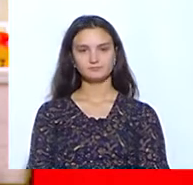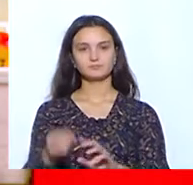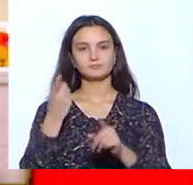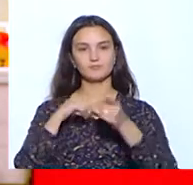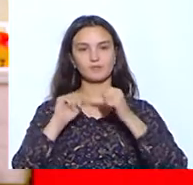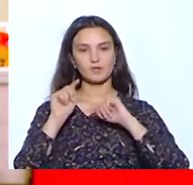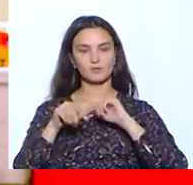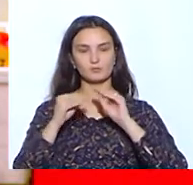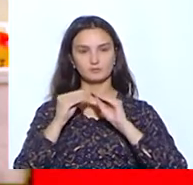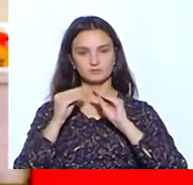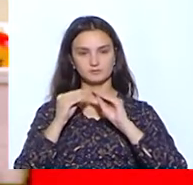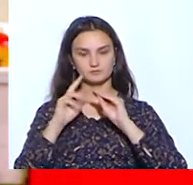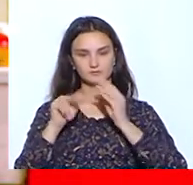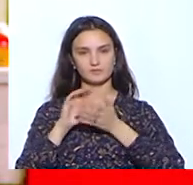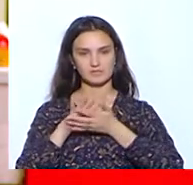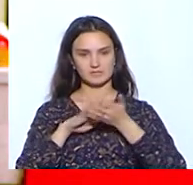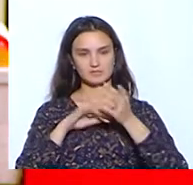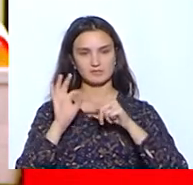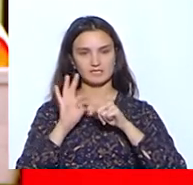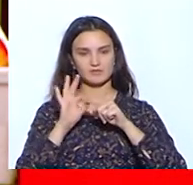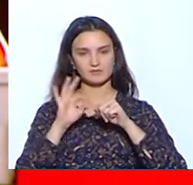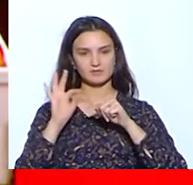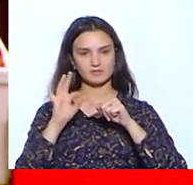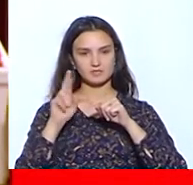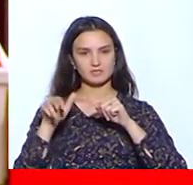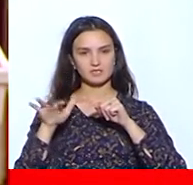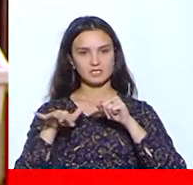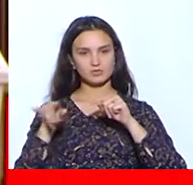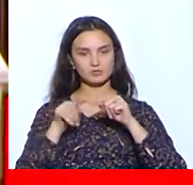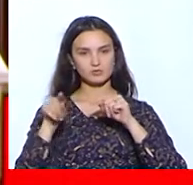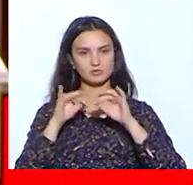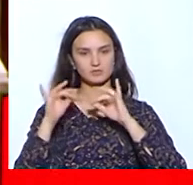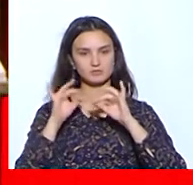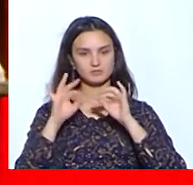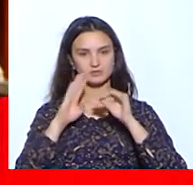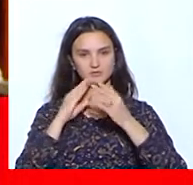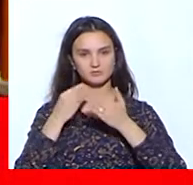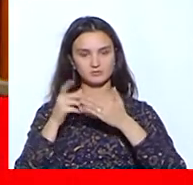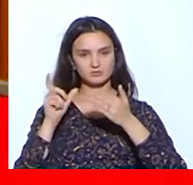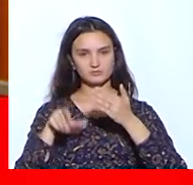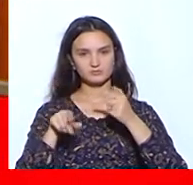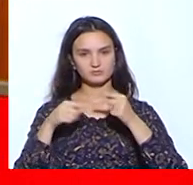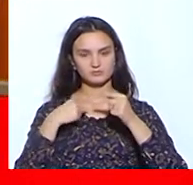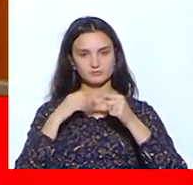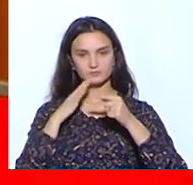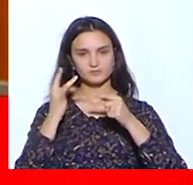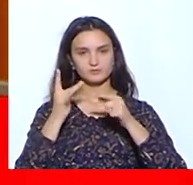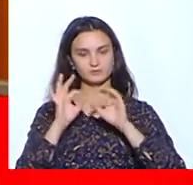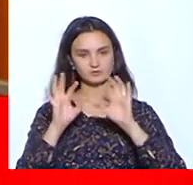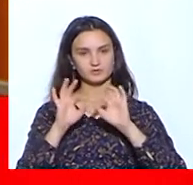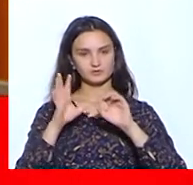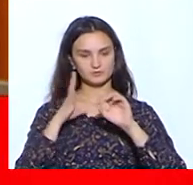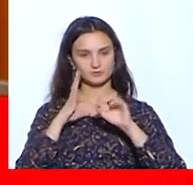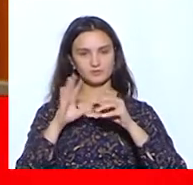დაბრუნდით ეთერში და ვაგრძელებთ ნერვულ სისტემაზე და გარემოზე საუბარს. ქალბატონ მარინასთან ერთად ჩვენ არაერთხელ